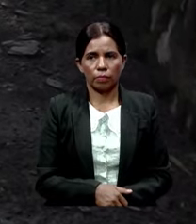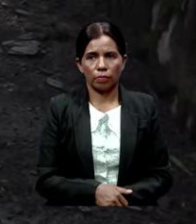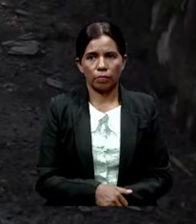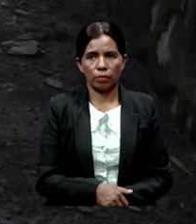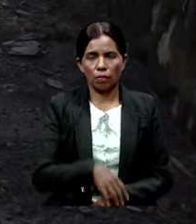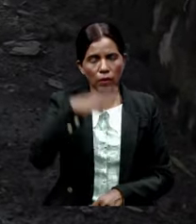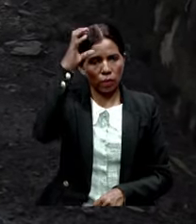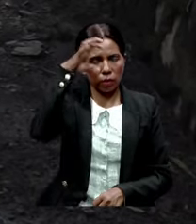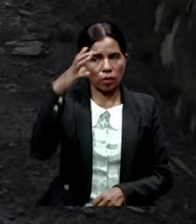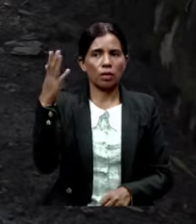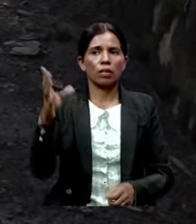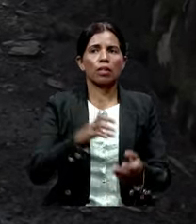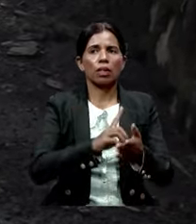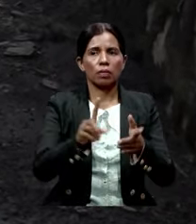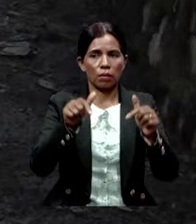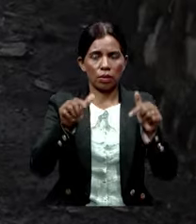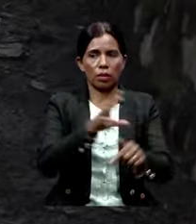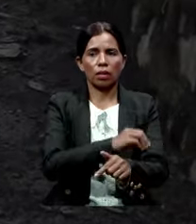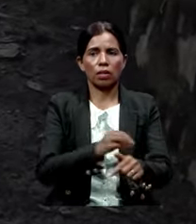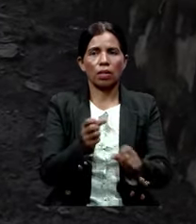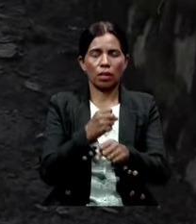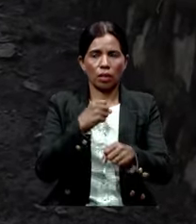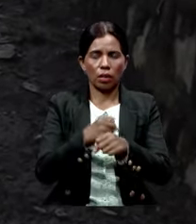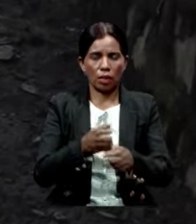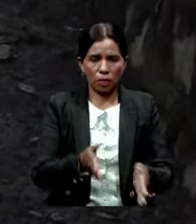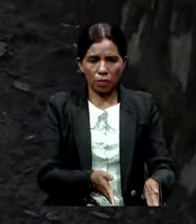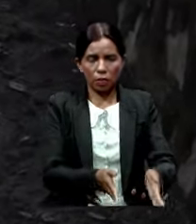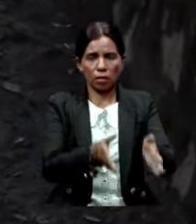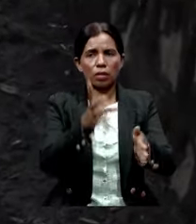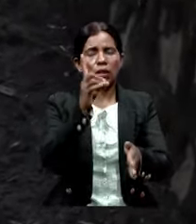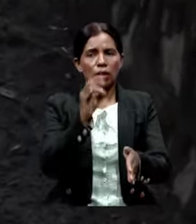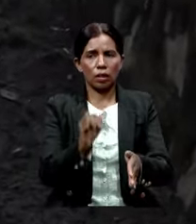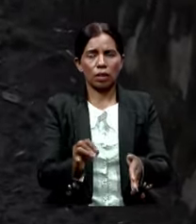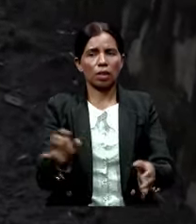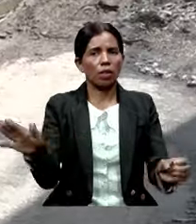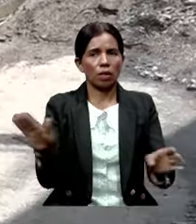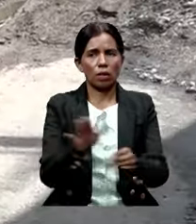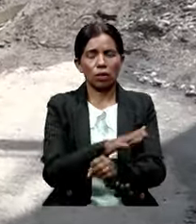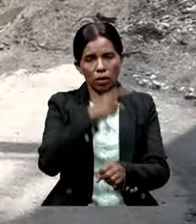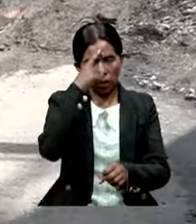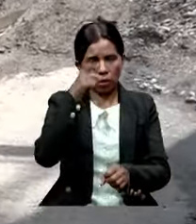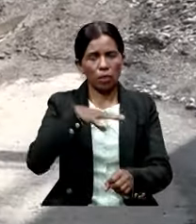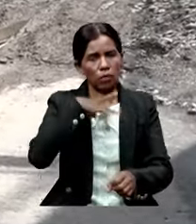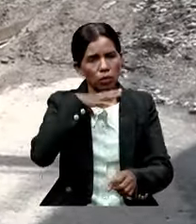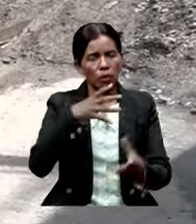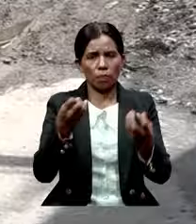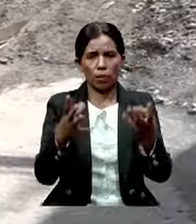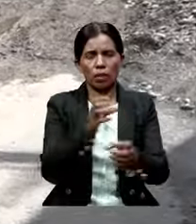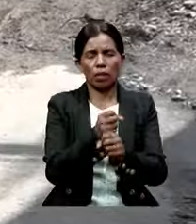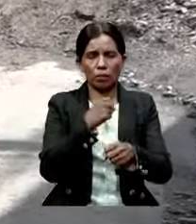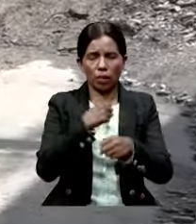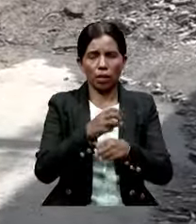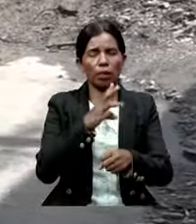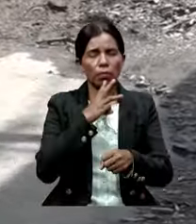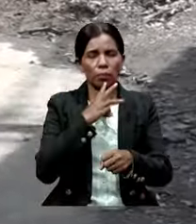Udah nebe acontece iha semana nenia laran resulta valeta balung iha capital Dili intu pidu tambali subarak liu udi halo be na